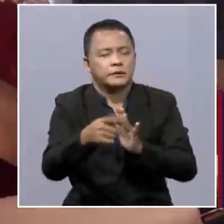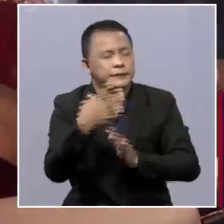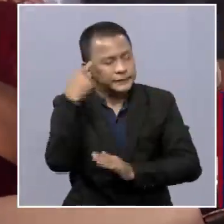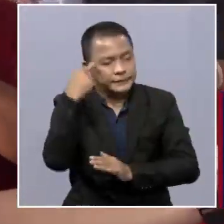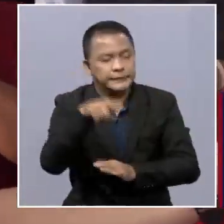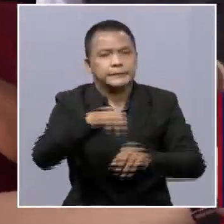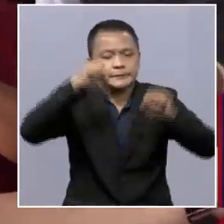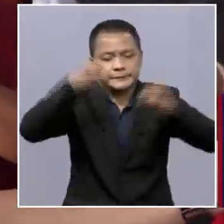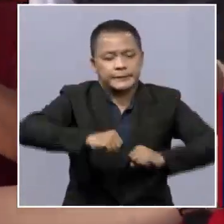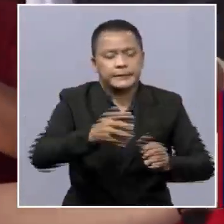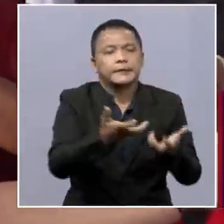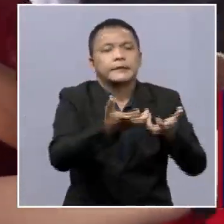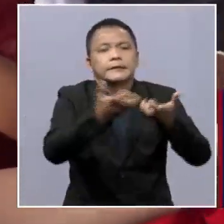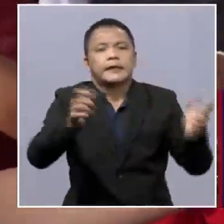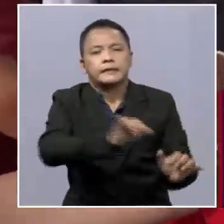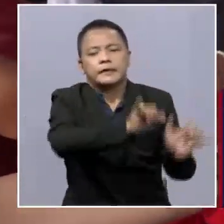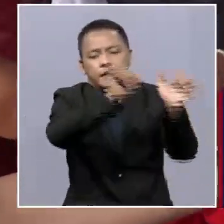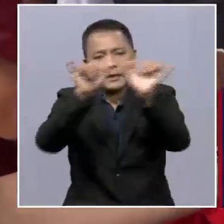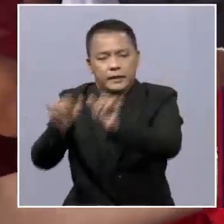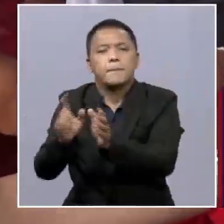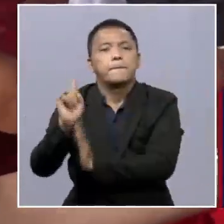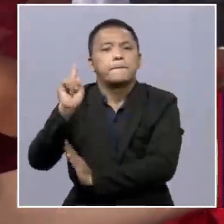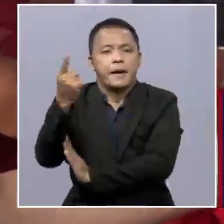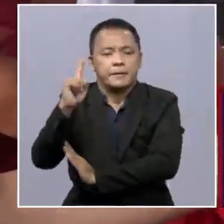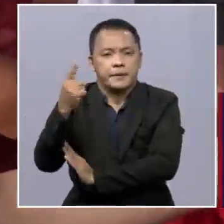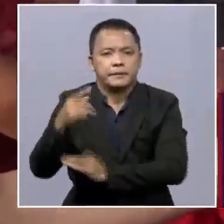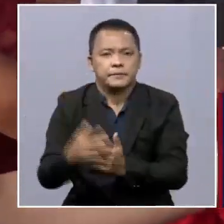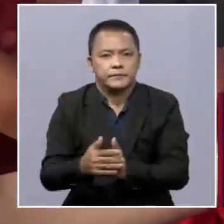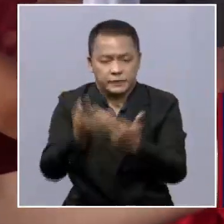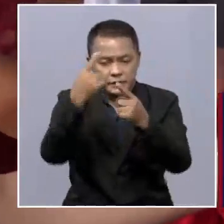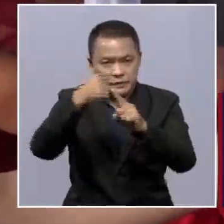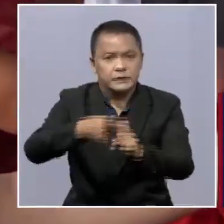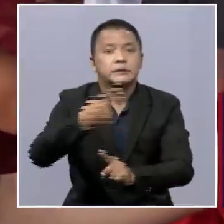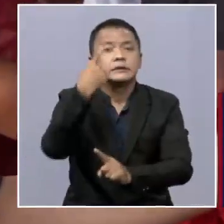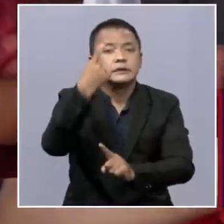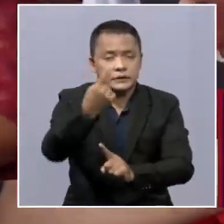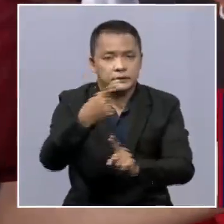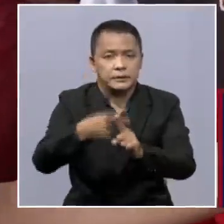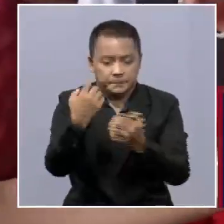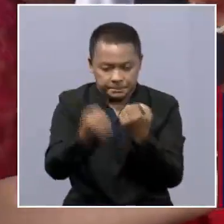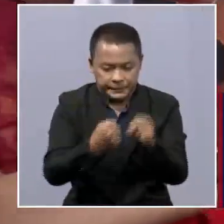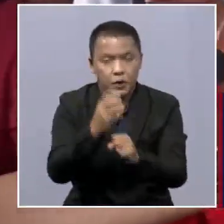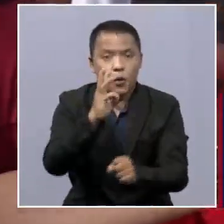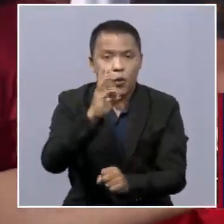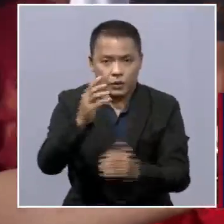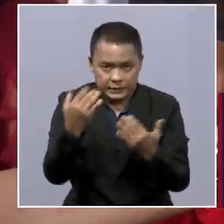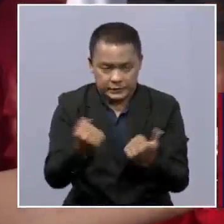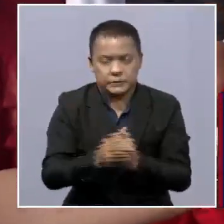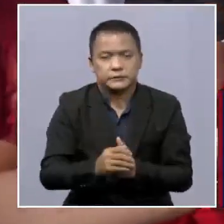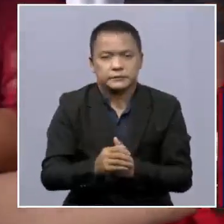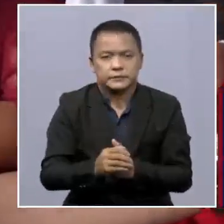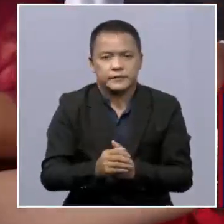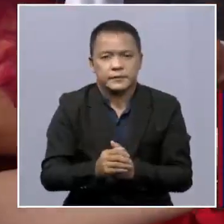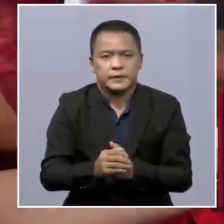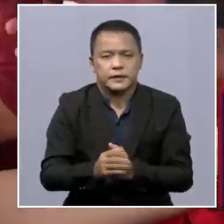ยต้องตัดสินใจแยกทางแล้วก็เลือกทางสายใหม่นะครับปลายเดือนมกราคมปีนี้ครับคุณชัยวุฒนาคม